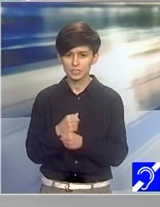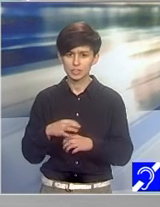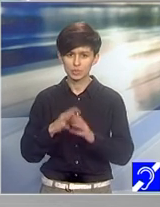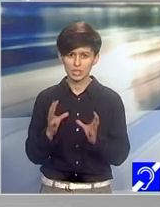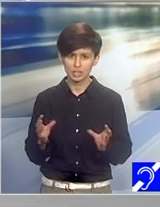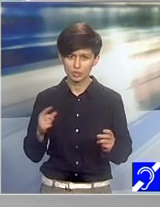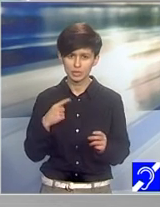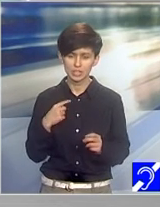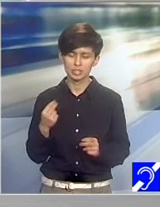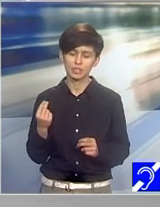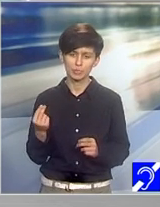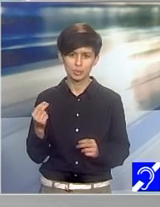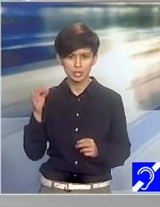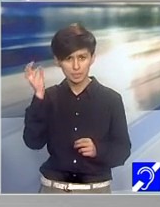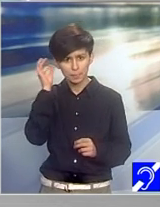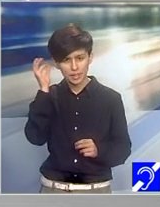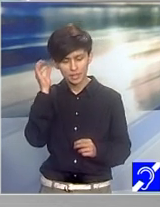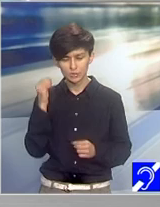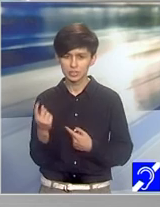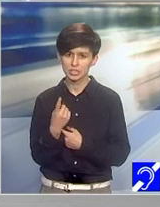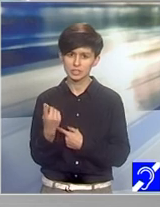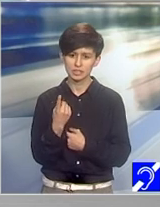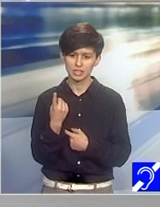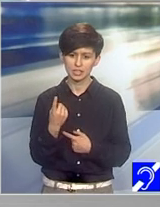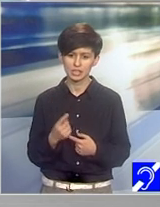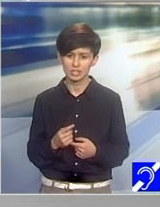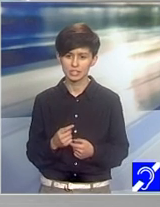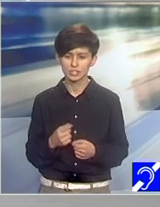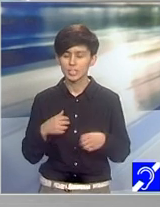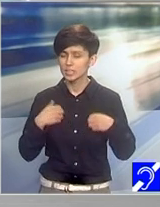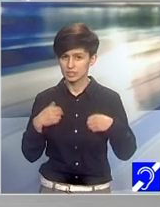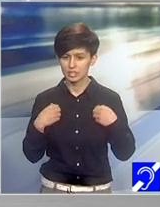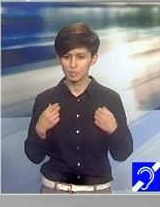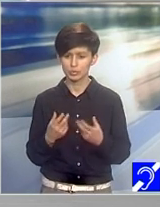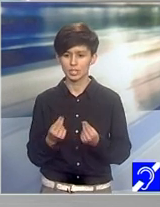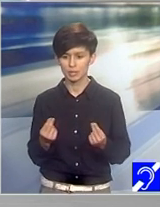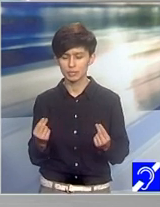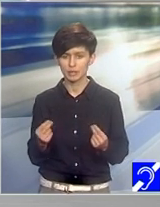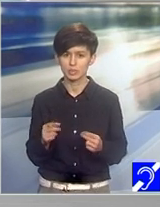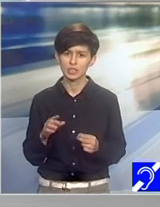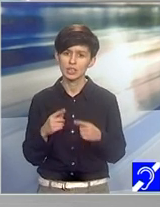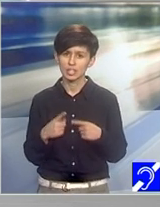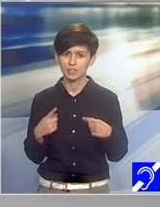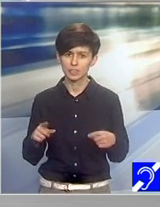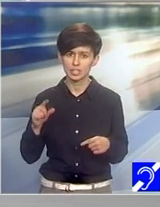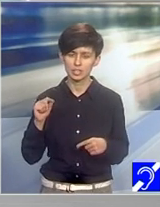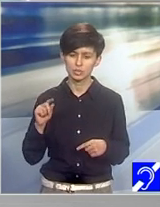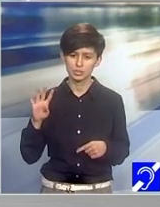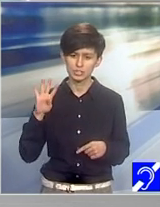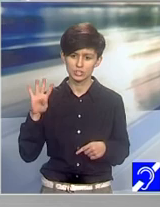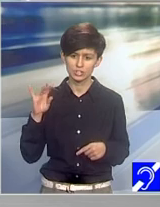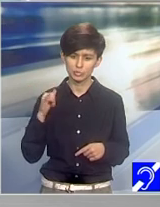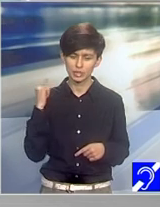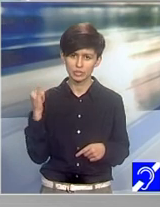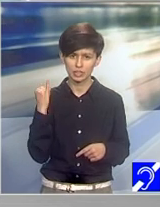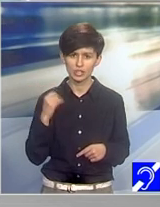bine auzită în afară, să fie mai prosperă și să ne bucurăm mai mult la fiecare 24 ianuarie, că avem și portofelele mai